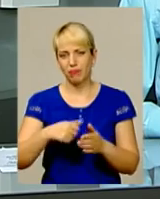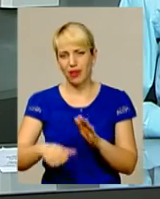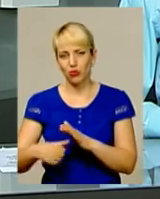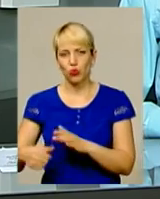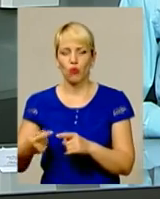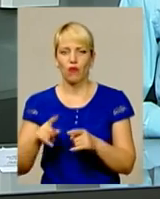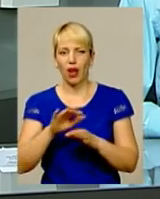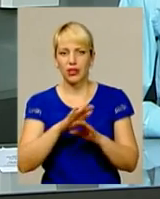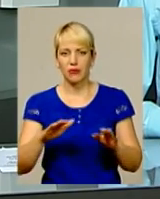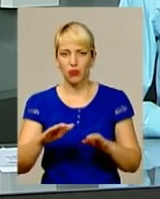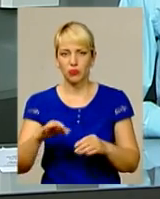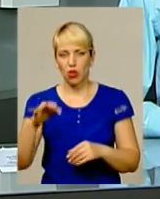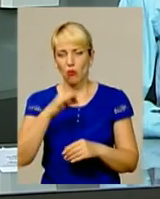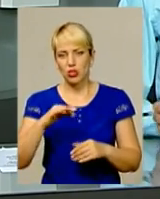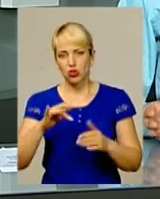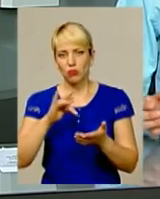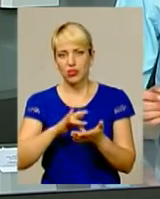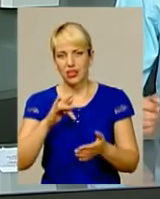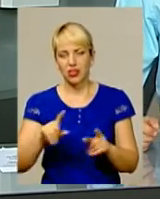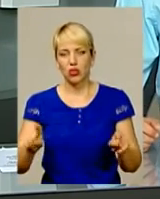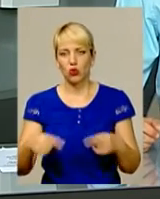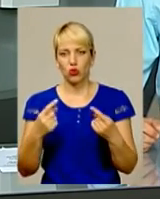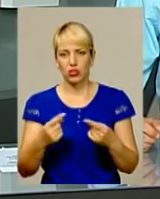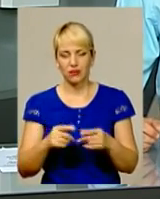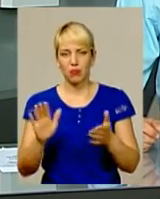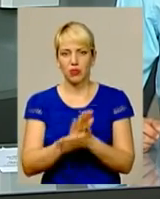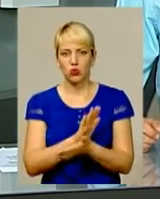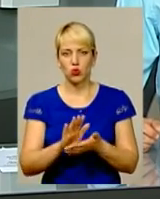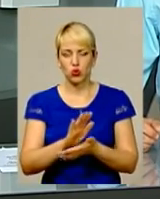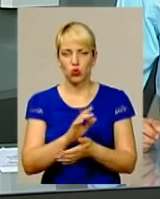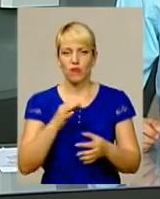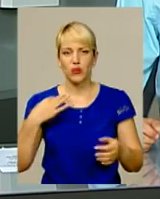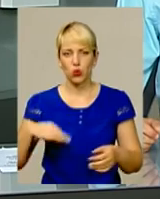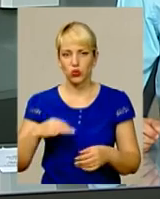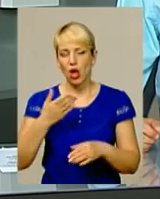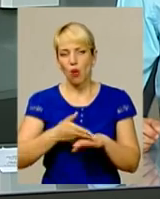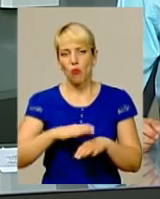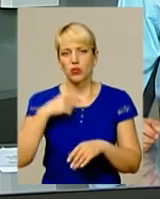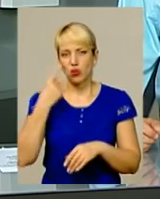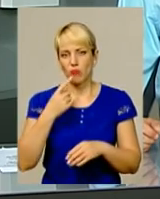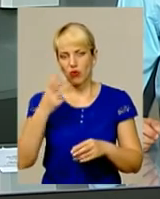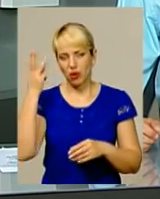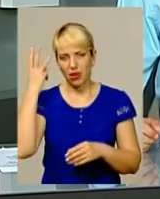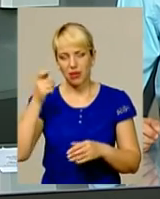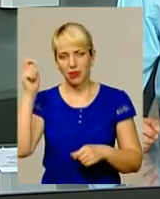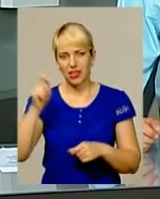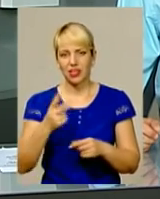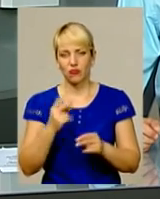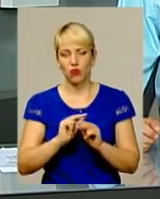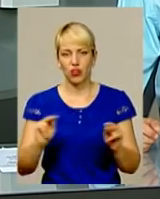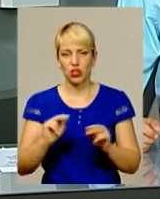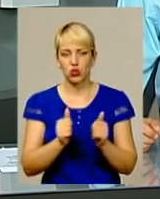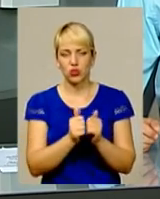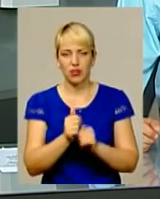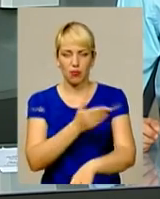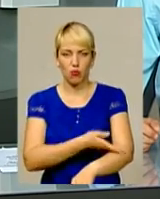що в обласному центрі, організували безкоштовні курси польської мови. Для цього до Хмельницького спеціально приїхали двоє викладачів із